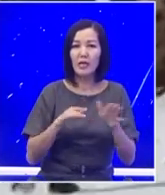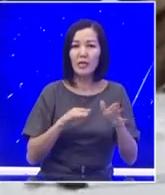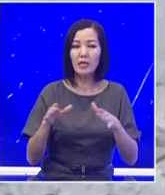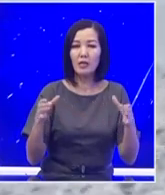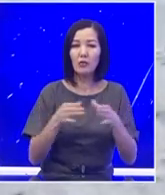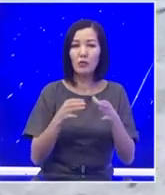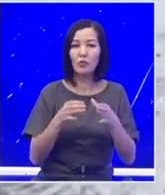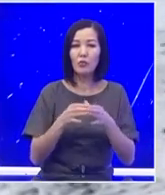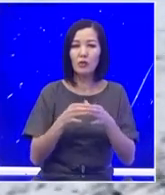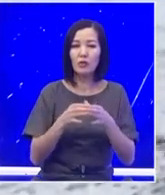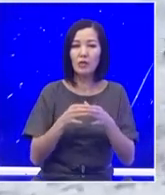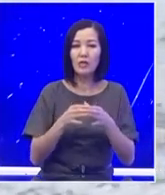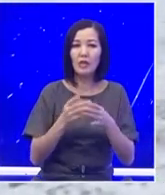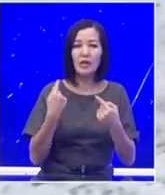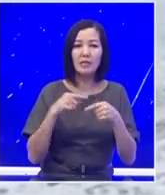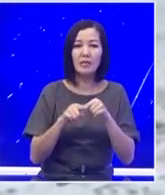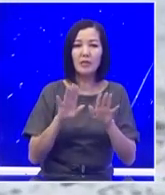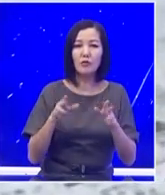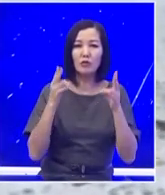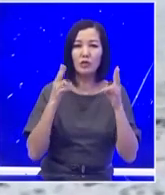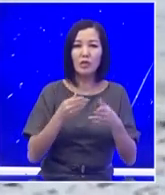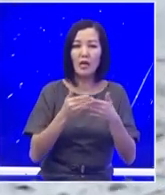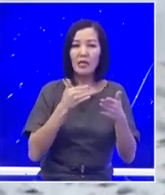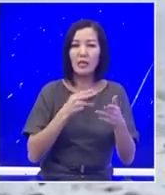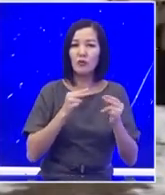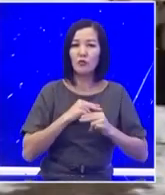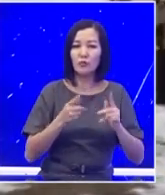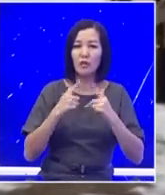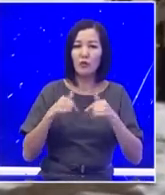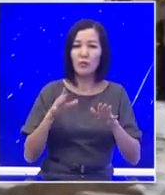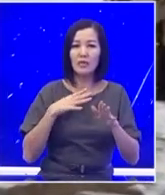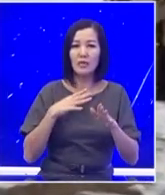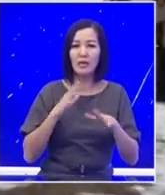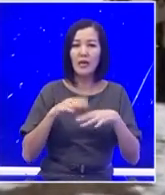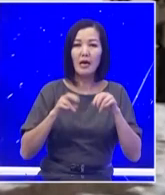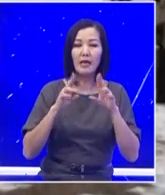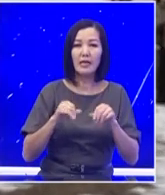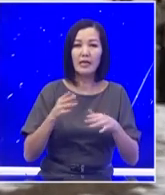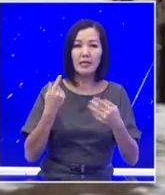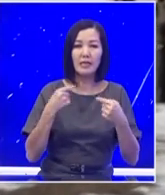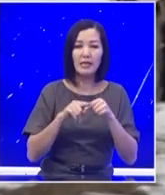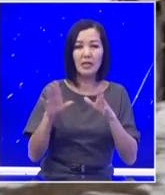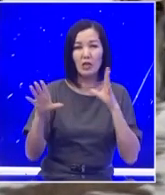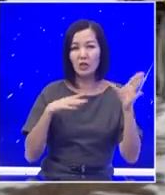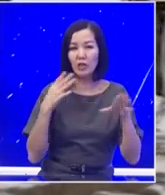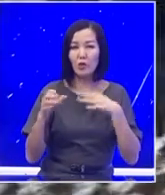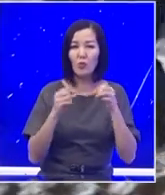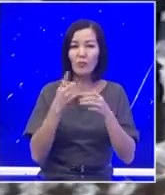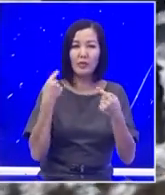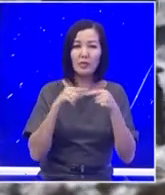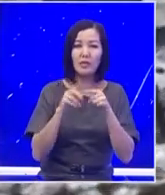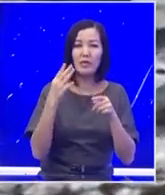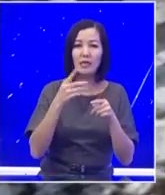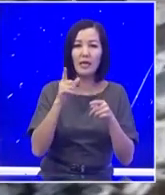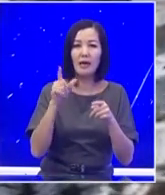жеке құрамы және арнайы техникалар мен төтенше жағдайлардың алдын алу жұмыстары ұйымдастырылды. Арнайы тактикалық жаттығуға 11